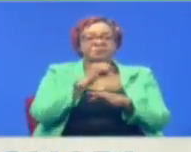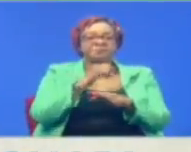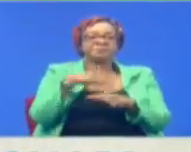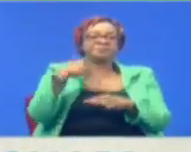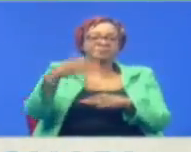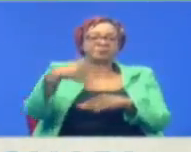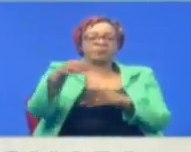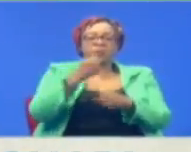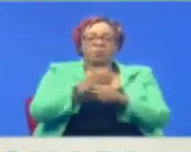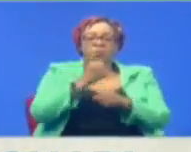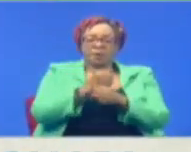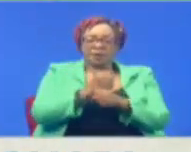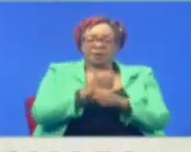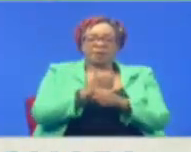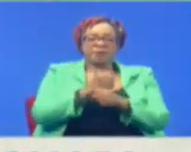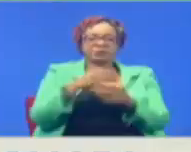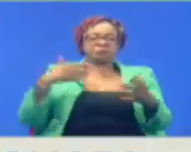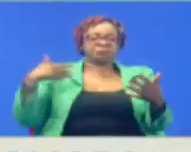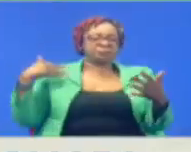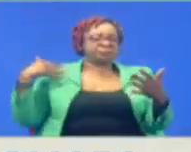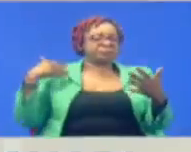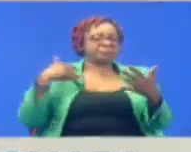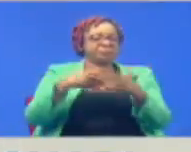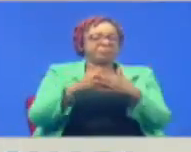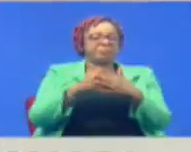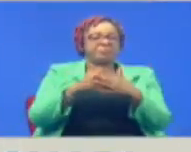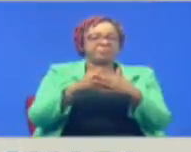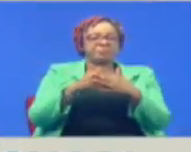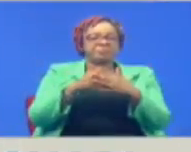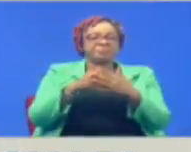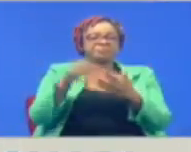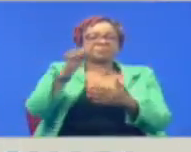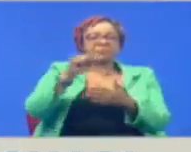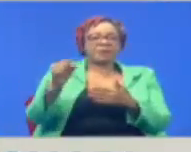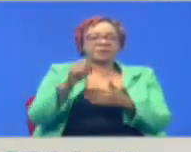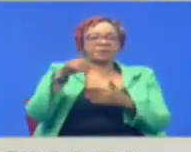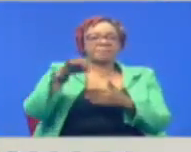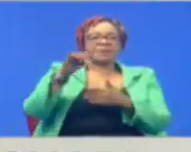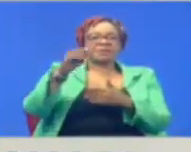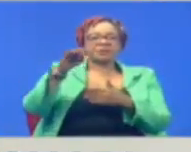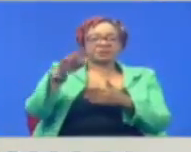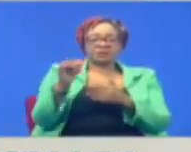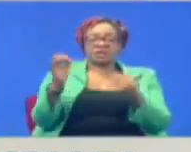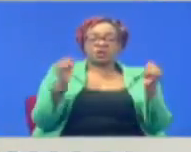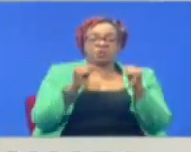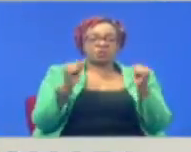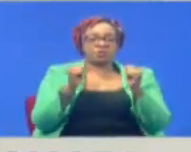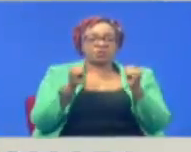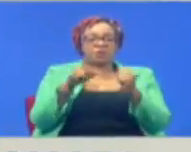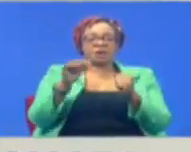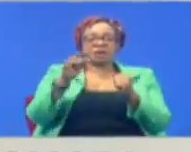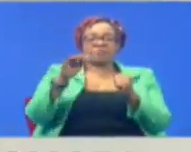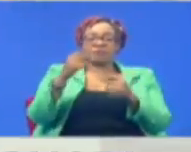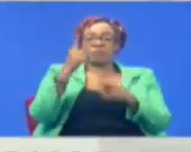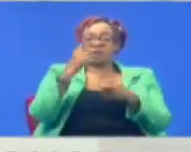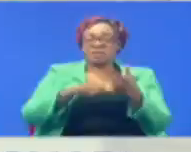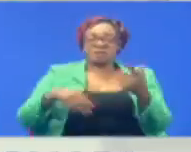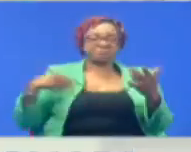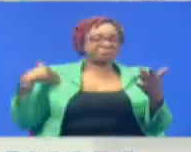kama mtunzaji wa maiti katika hospitali ya Papa Benedict mjini Nyahururu, kaunti ya Laikipia kwa mwaka moja